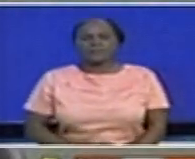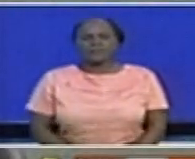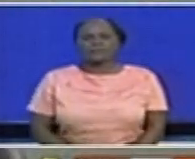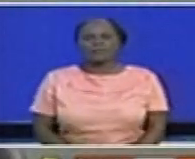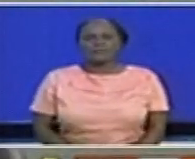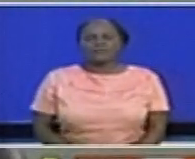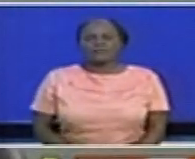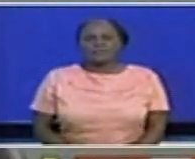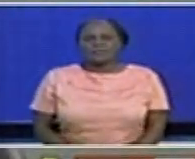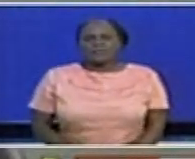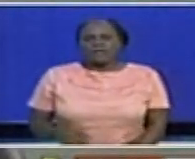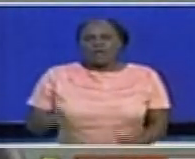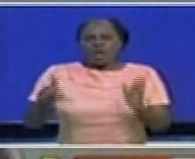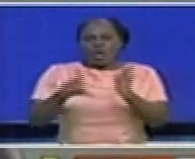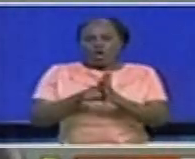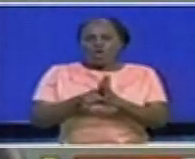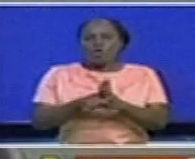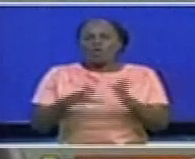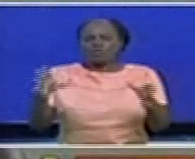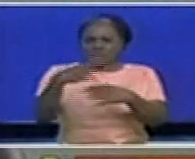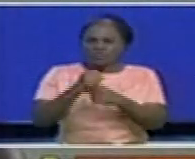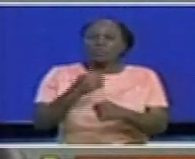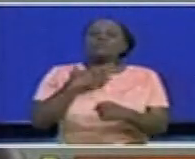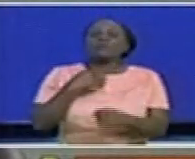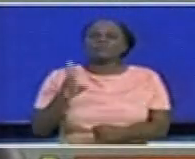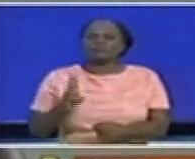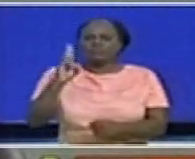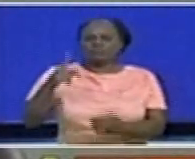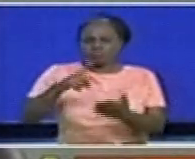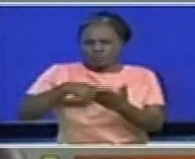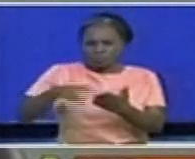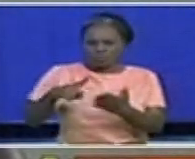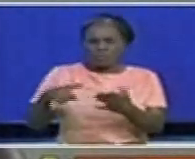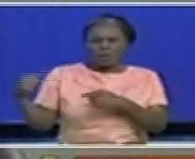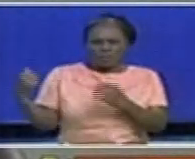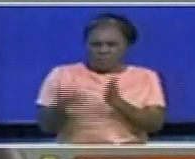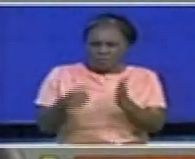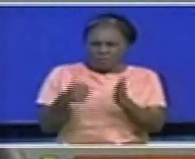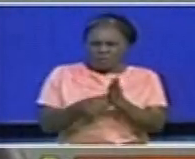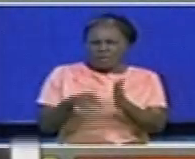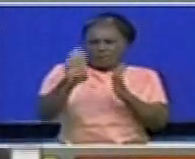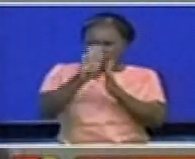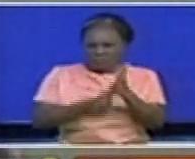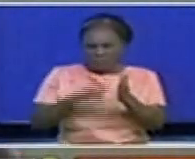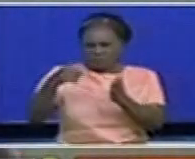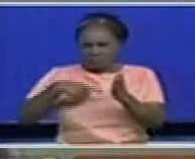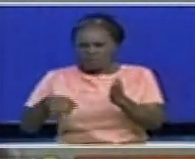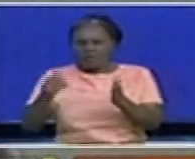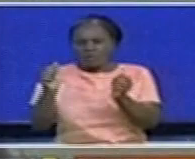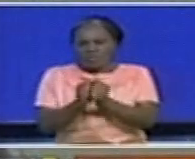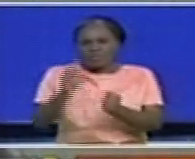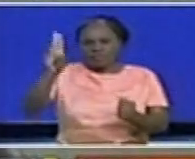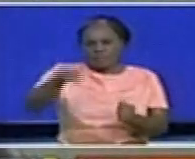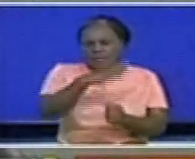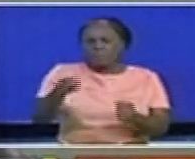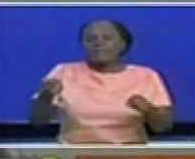Chama cha wanasheria nchini kimemtaka Rais Uhuru Kenyatta kuidhinisha mswada tata wa ndoa uliopitishwa hivi majuzi na bunge la taifa.